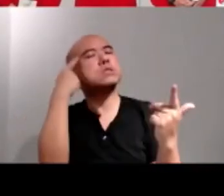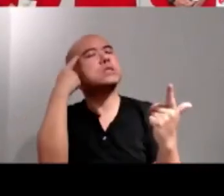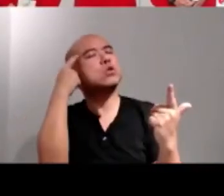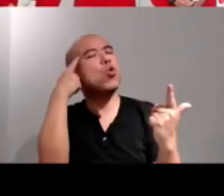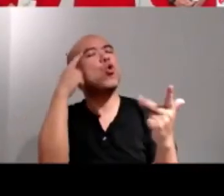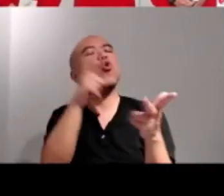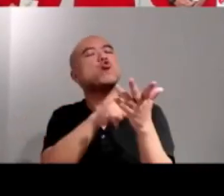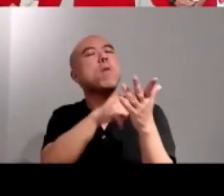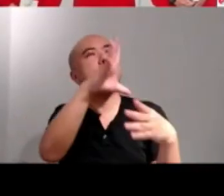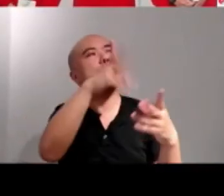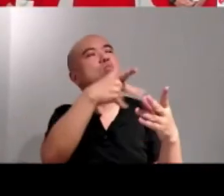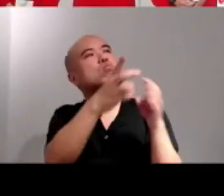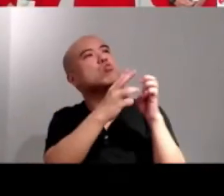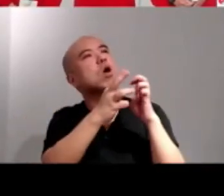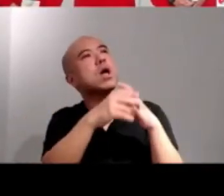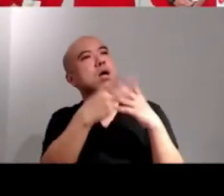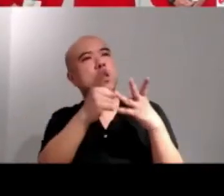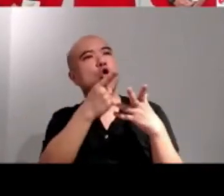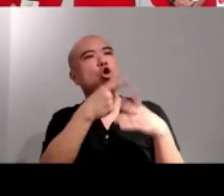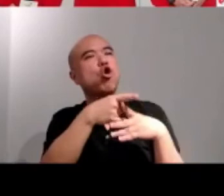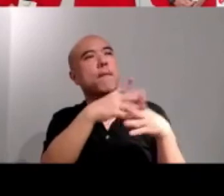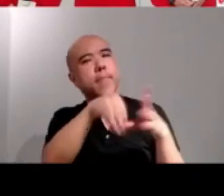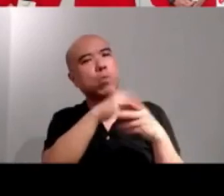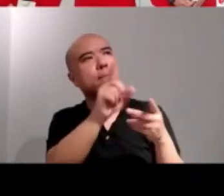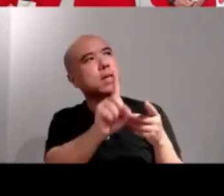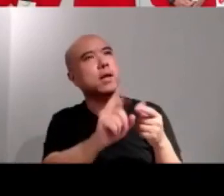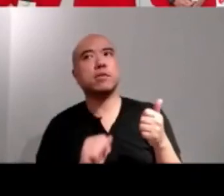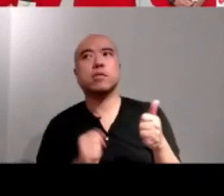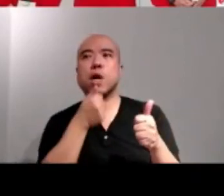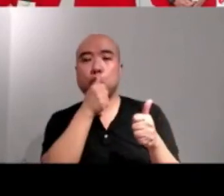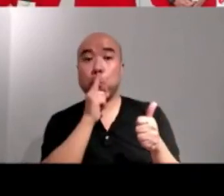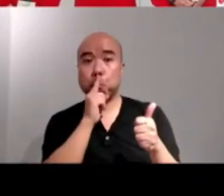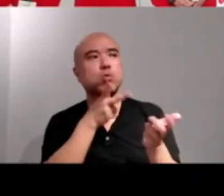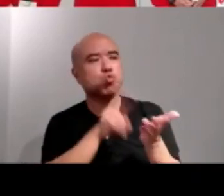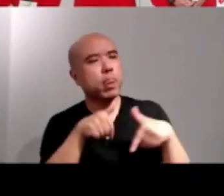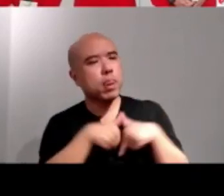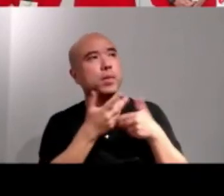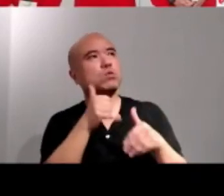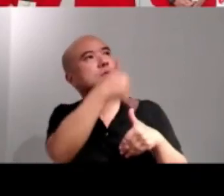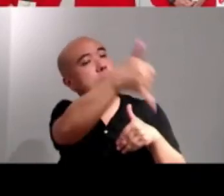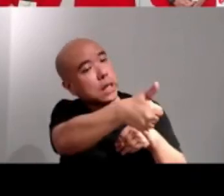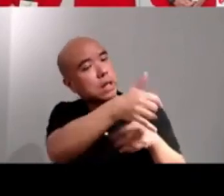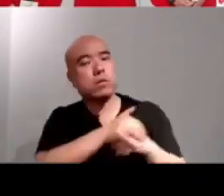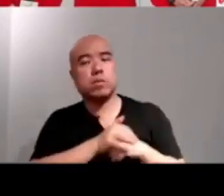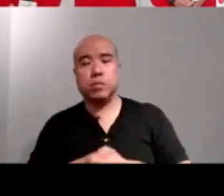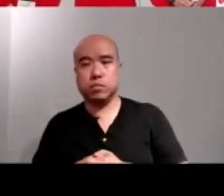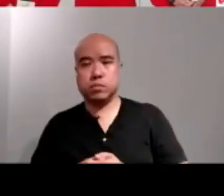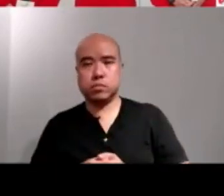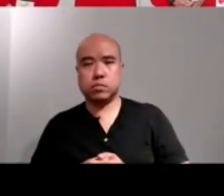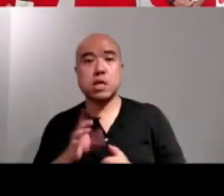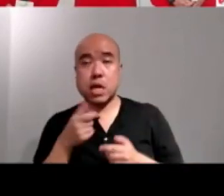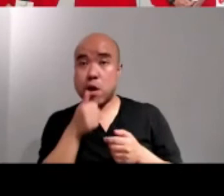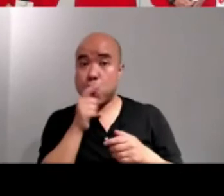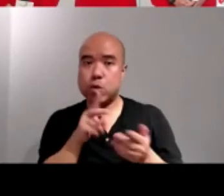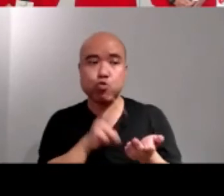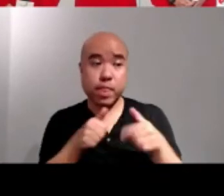啦，同埋佢大概嘅運作嘅情況。咁亦都可以令到家長更加有信心咁樣去參與呢個社福機構所舉辦嘅活動。咁其實除咗呢個